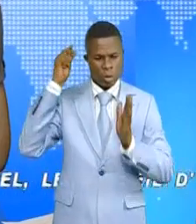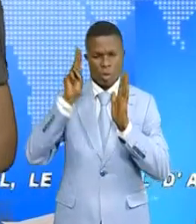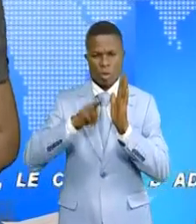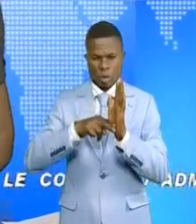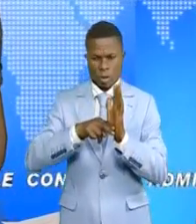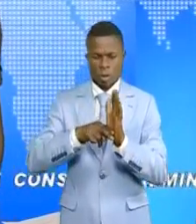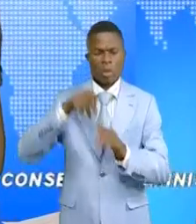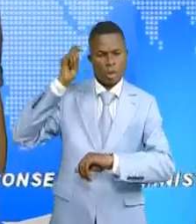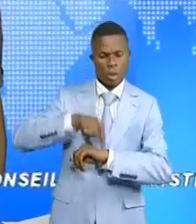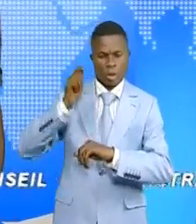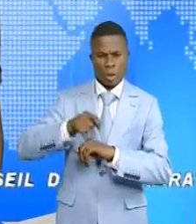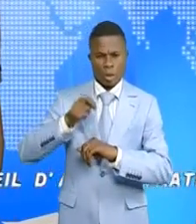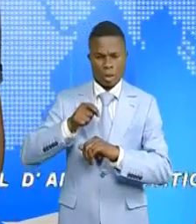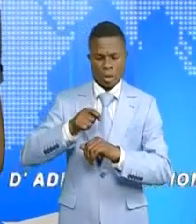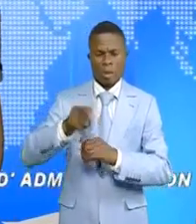la justice